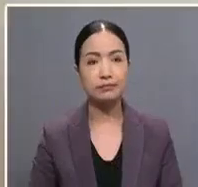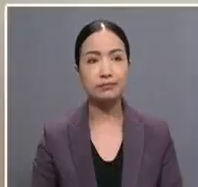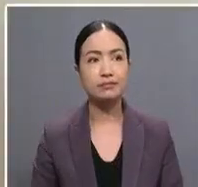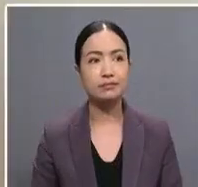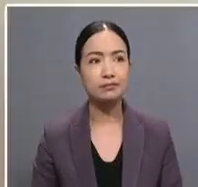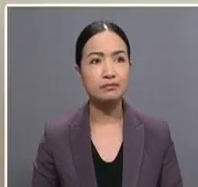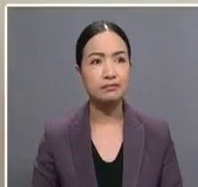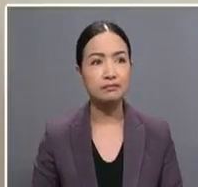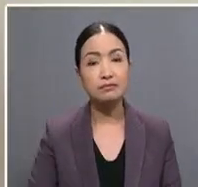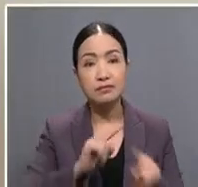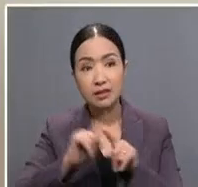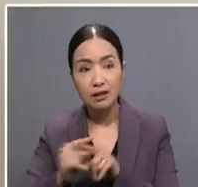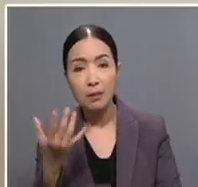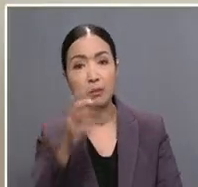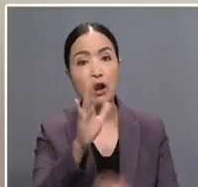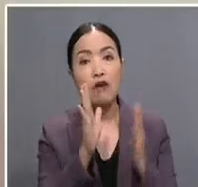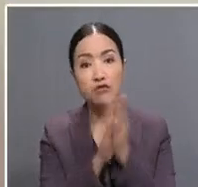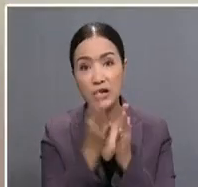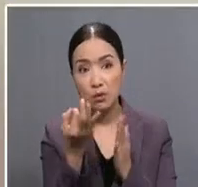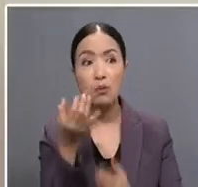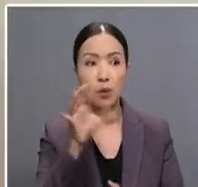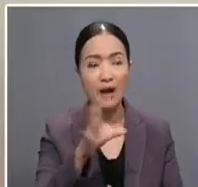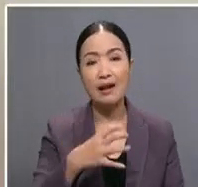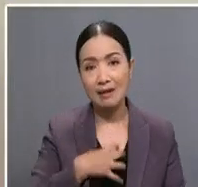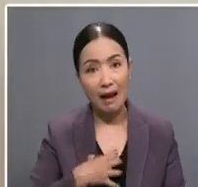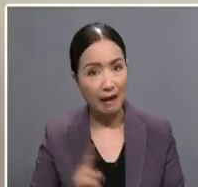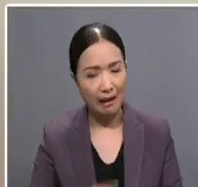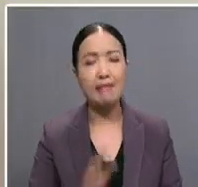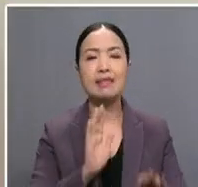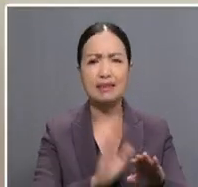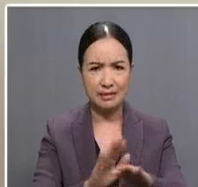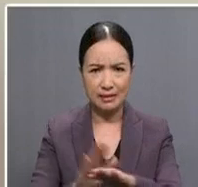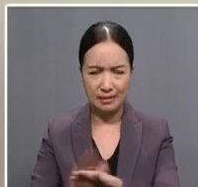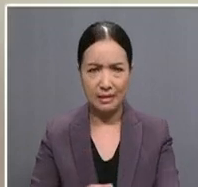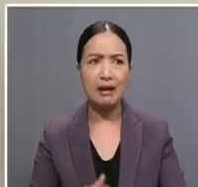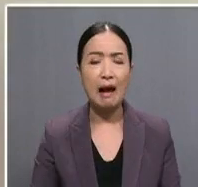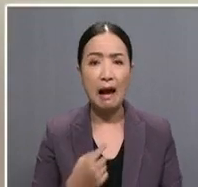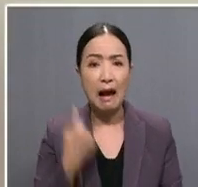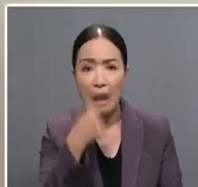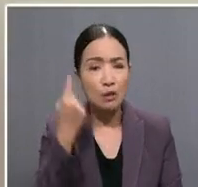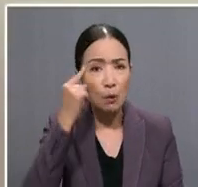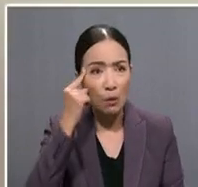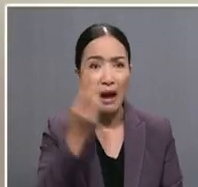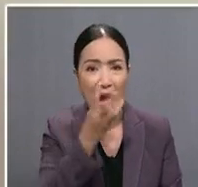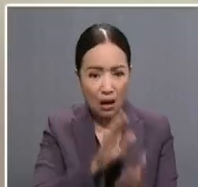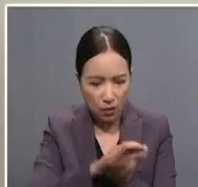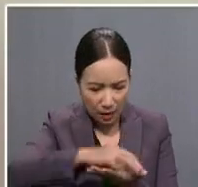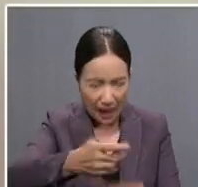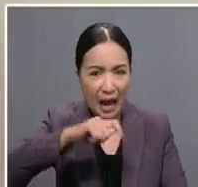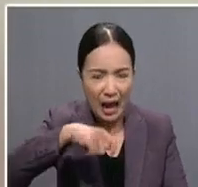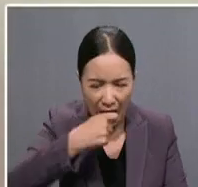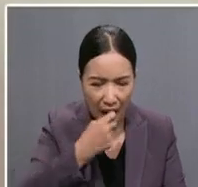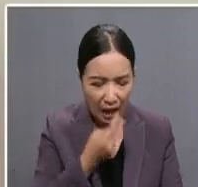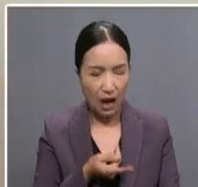รื่องราวต่างๆที่โพสต์เข้าไปใน Facebook เนี่ยปุ๊กแค่อยากให้เป็นอุทาหรณ์น่ะคือใครจะไปรู้ว่าข้าวที่เรากำลังกินอยู่อ่ะมันจะเ